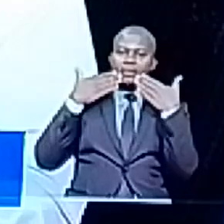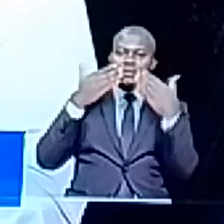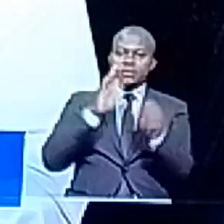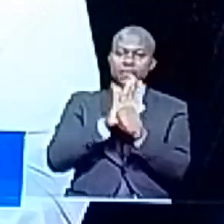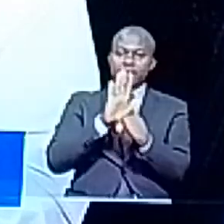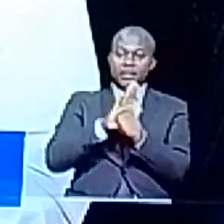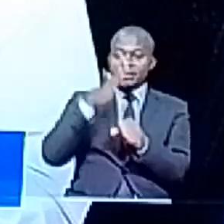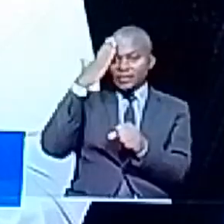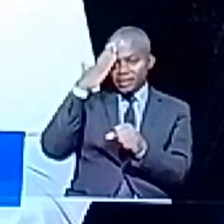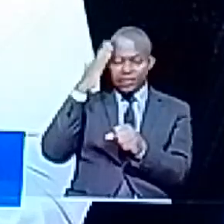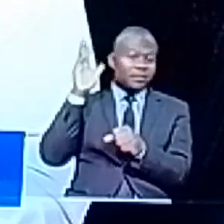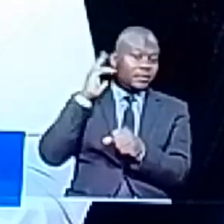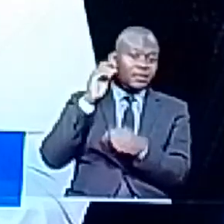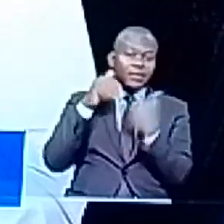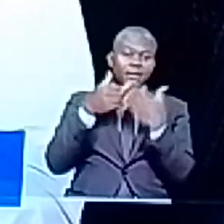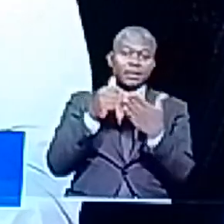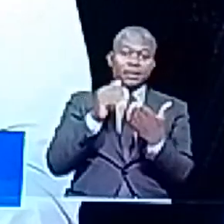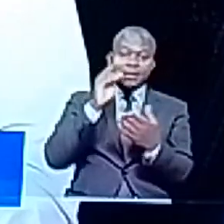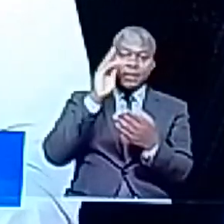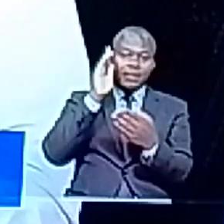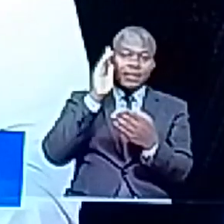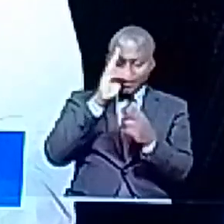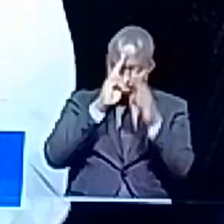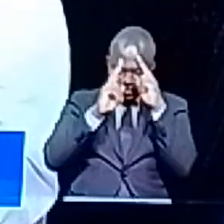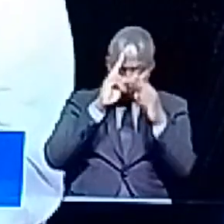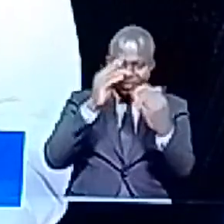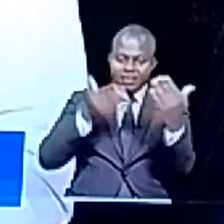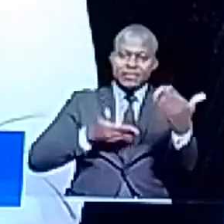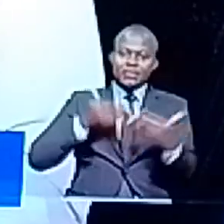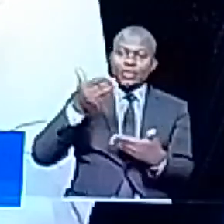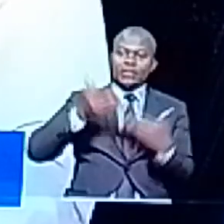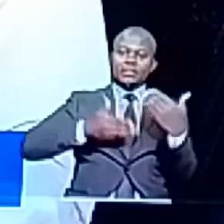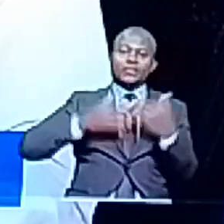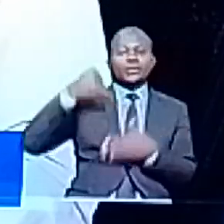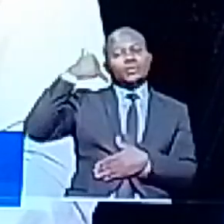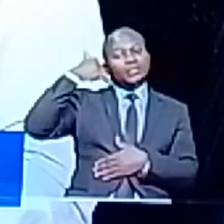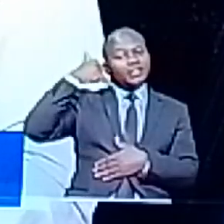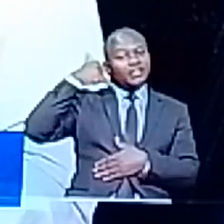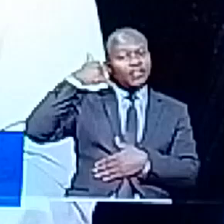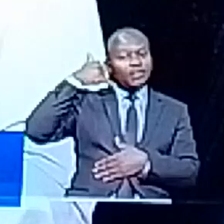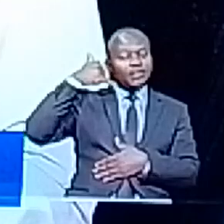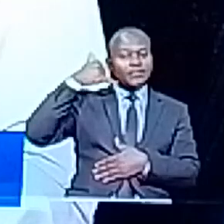ko mwumva kandi mukumvira twakwakira rero uri ku murongo wa telefone